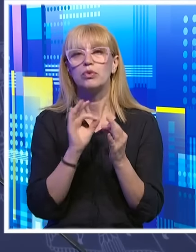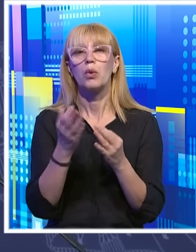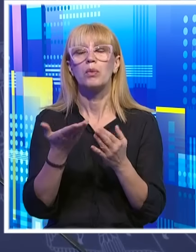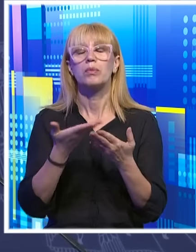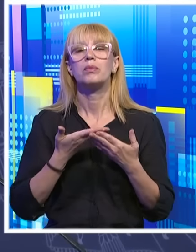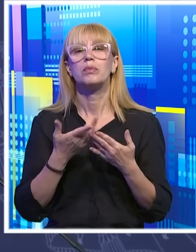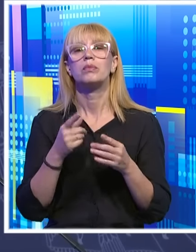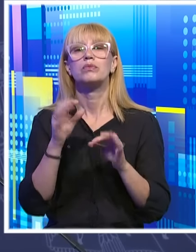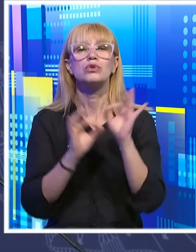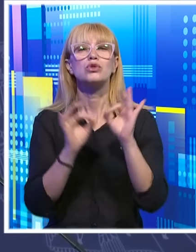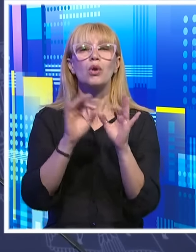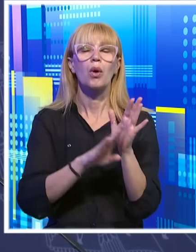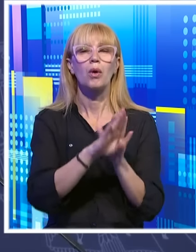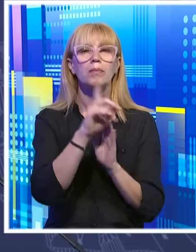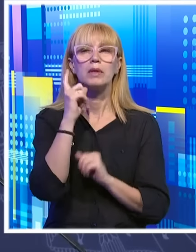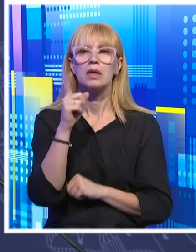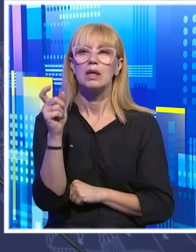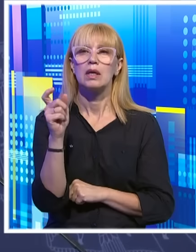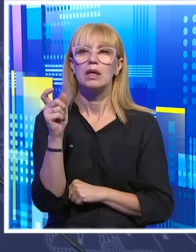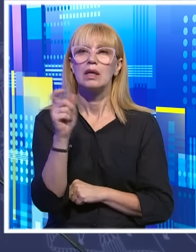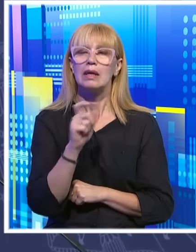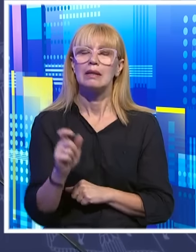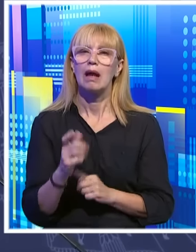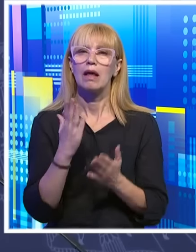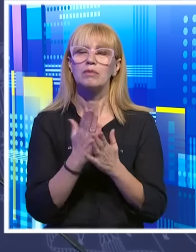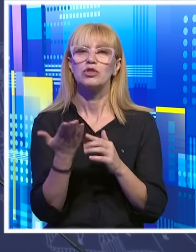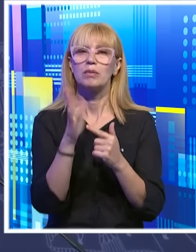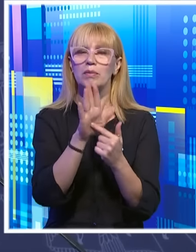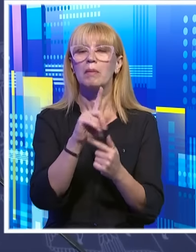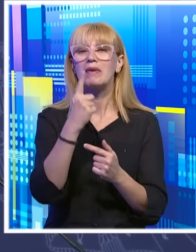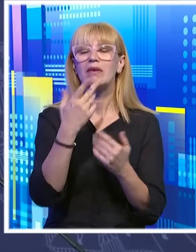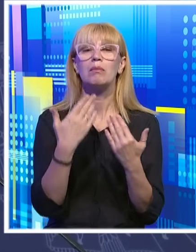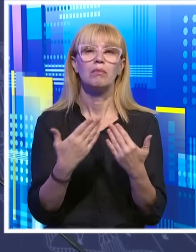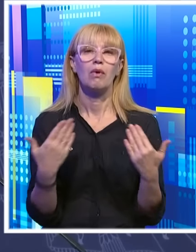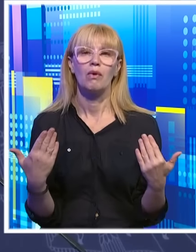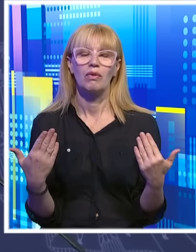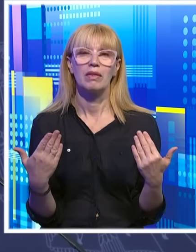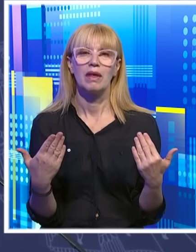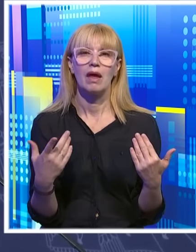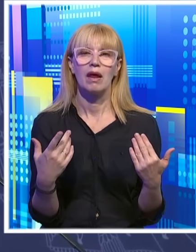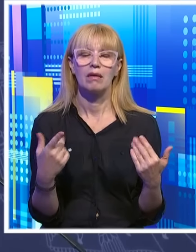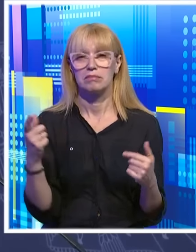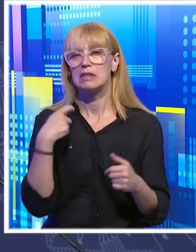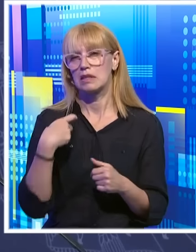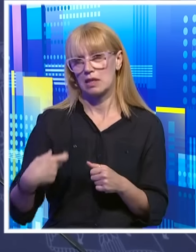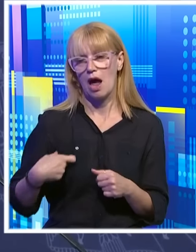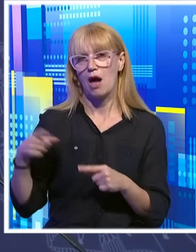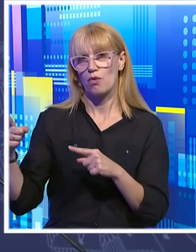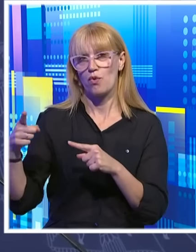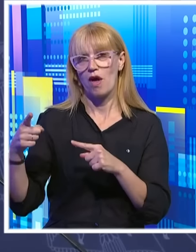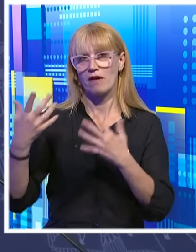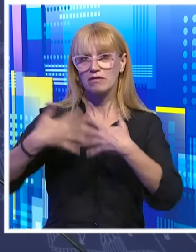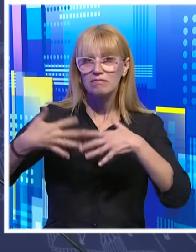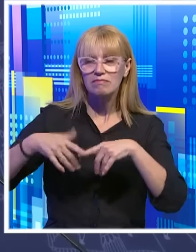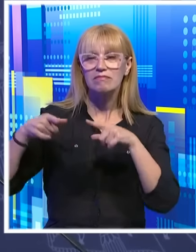odnosno u Italiji, će, mislim, 11. jula biti predstavljen novi model koji će se praviti u